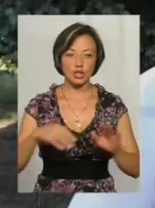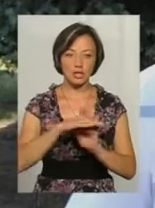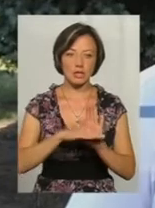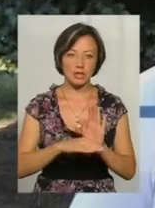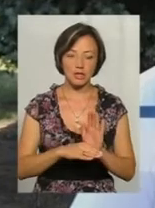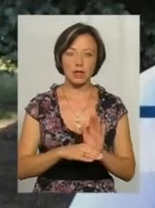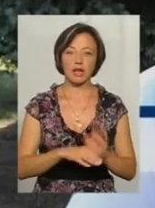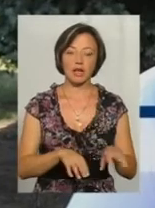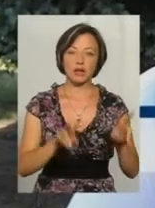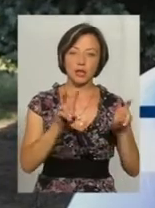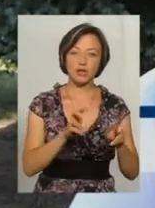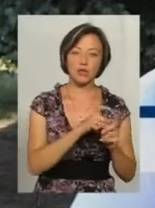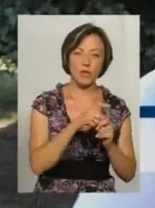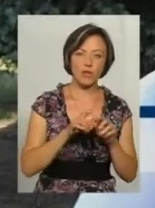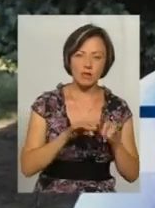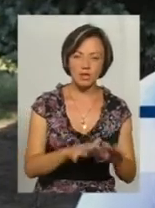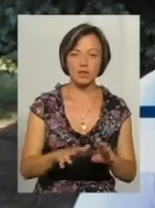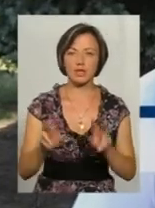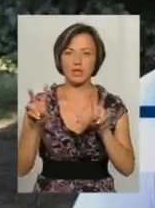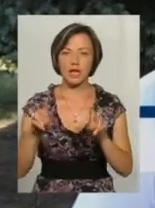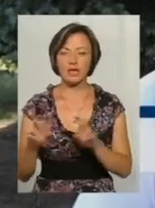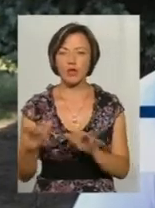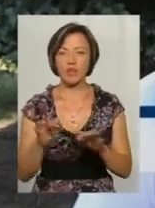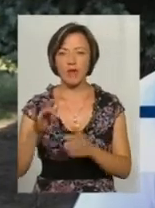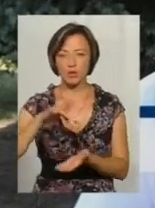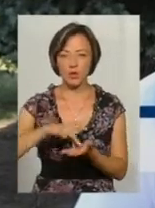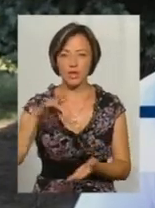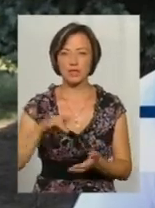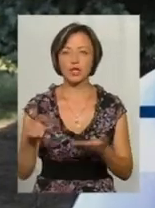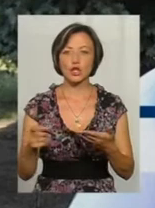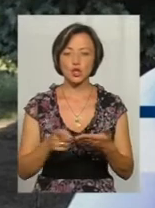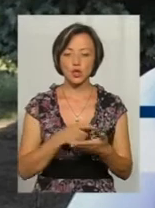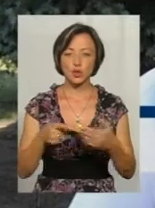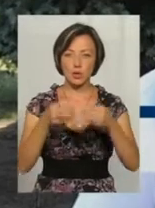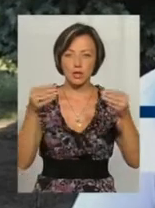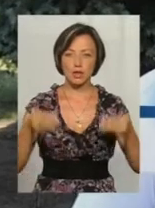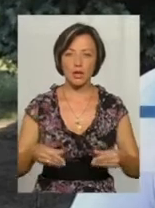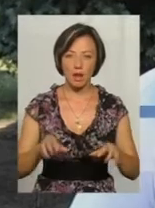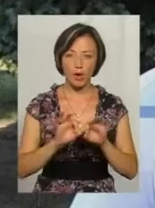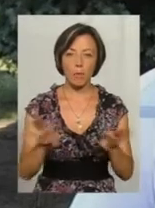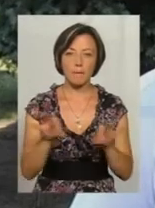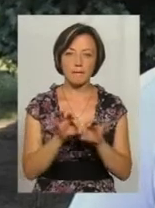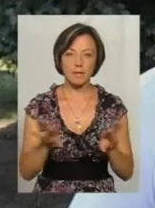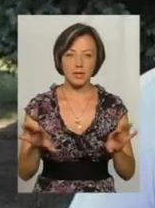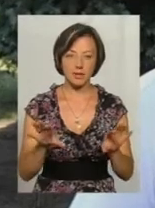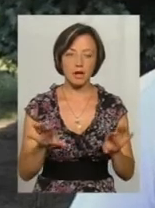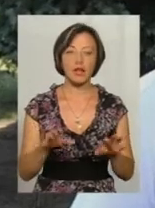діло», це «Ділова столиця» і журнал «Коментарі». Вони також складають рейтинг.